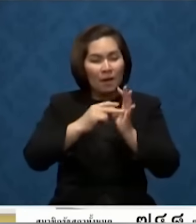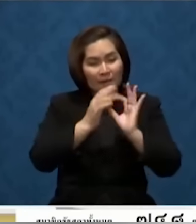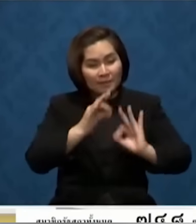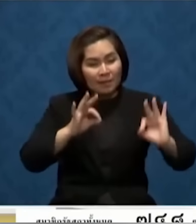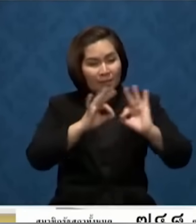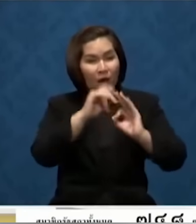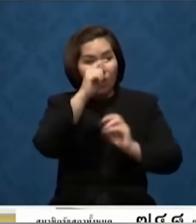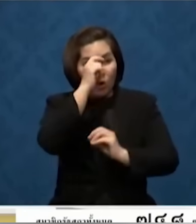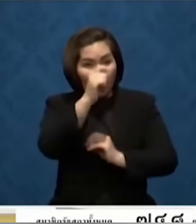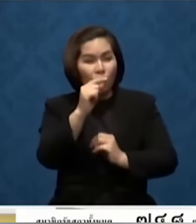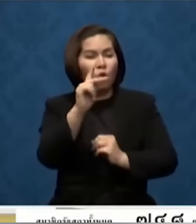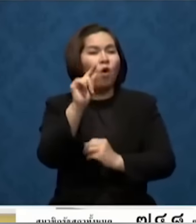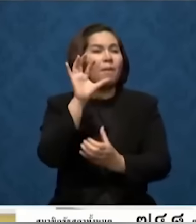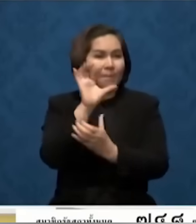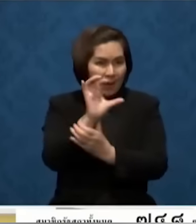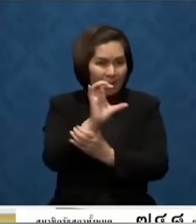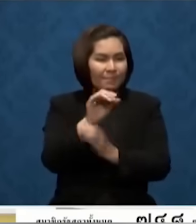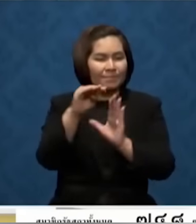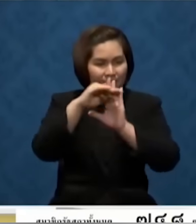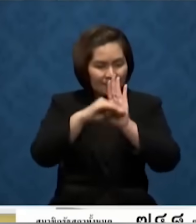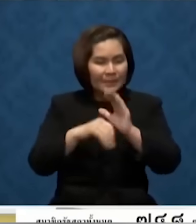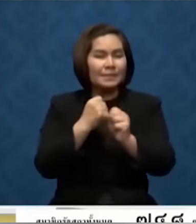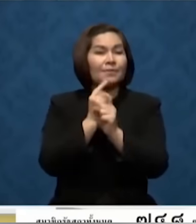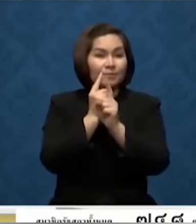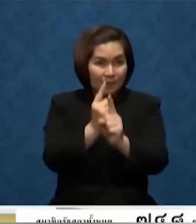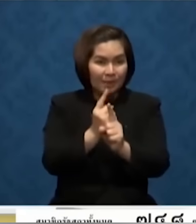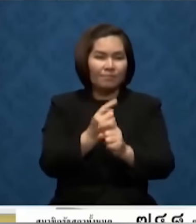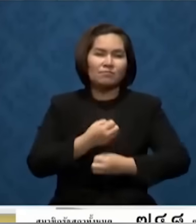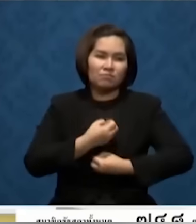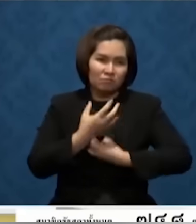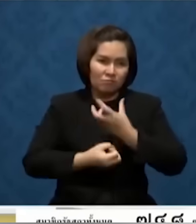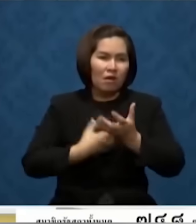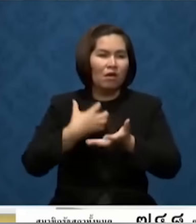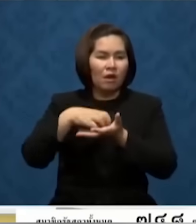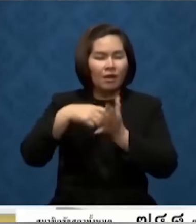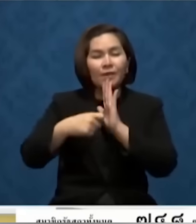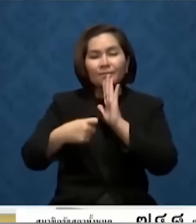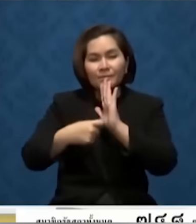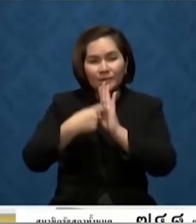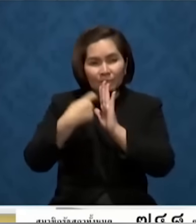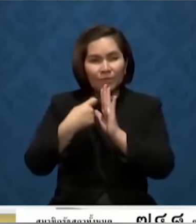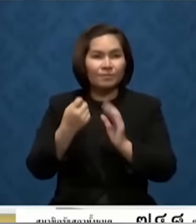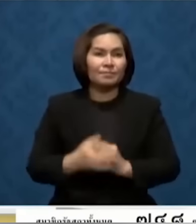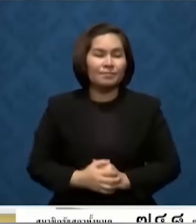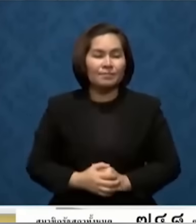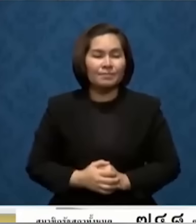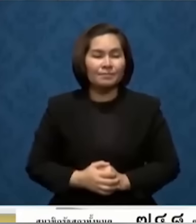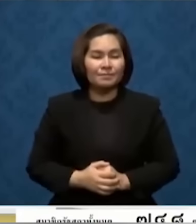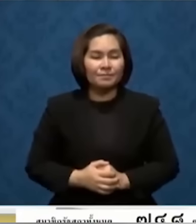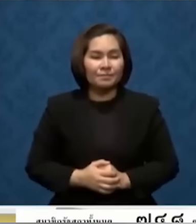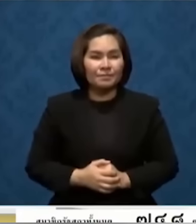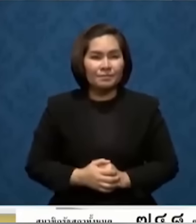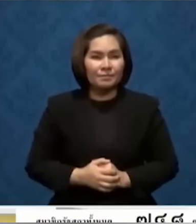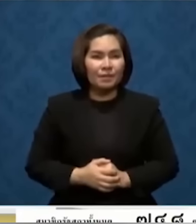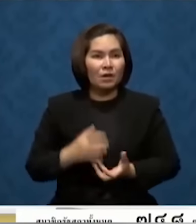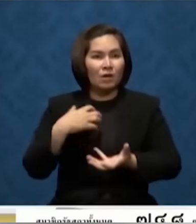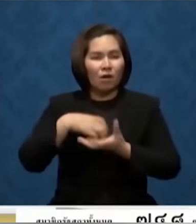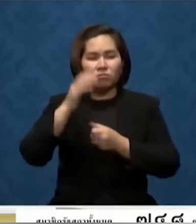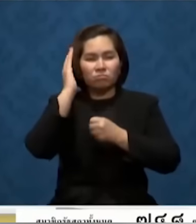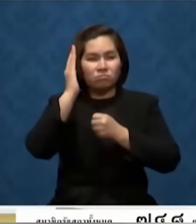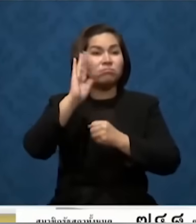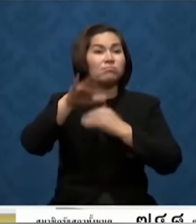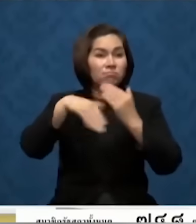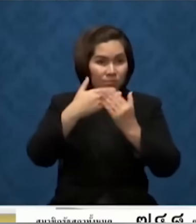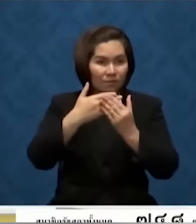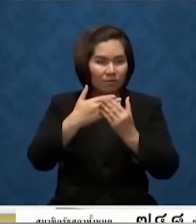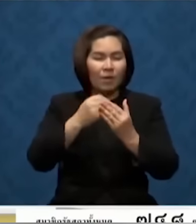ที่ได้บัญญัติไว้นี่คือสิ่งที่ผมได้แสดงเหตุผลให้ท่านประธานครับฉะนั้นสิ่งที่ผมได้อภิปรายมาคือเป็น